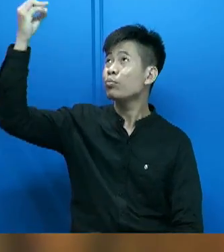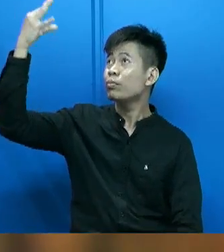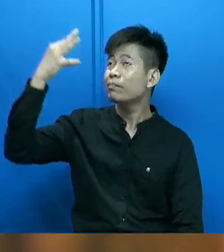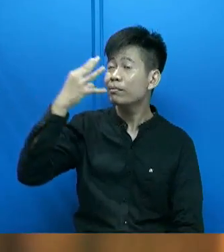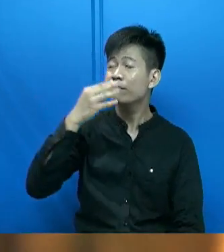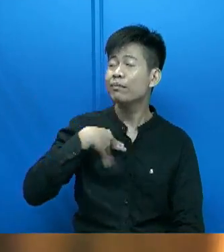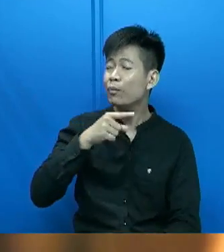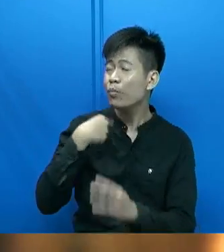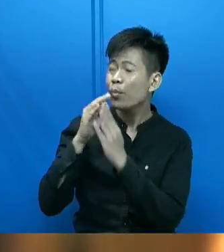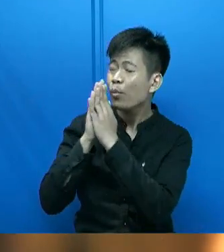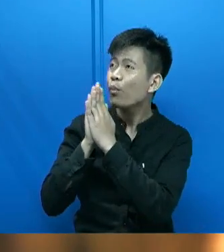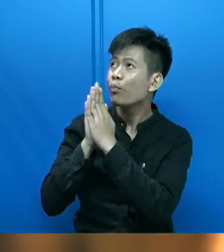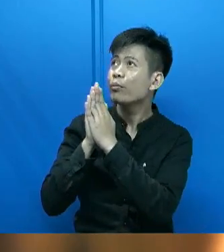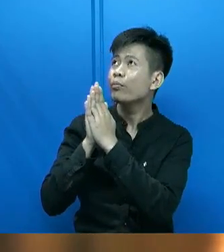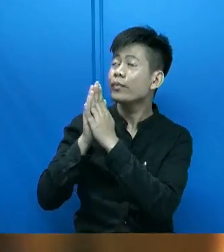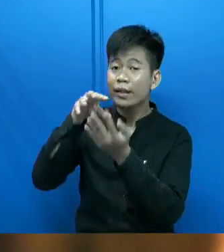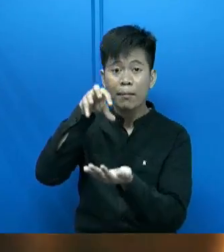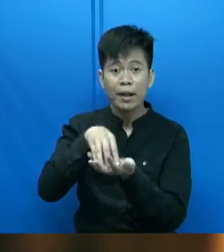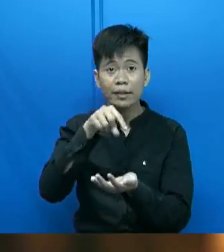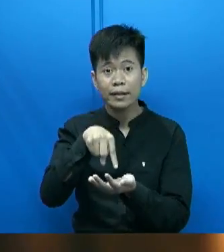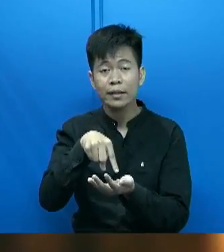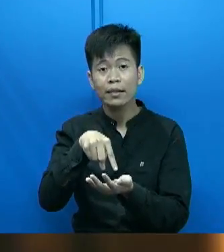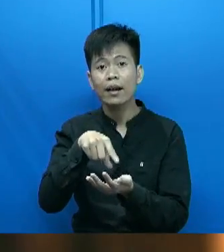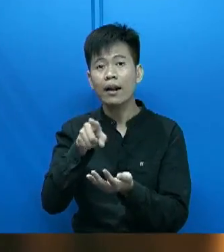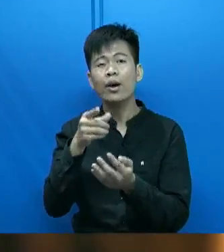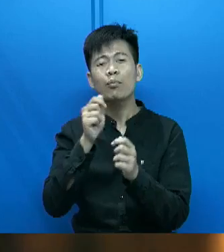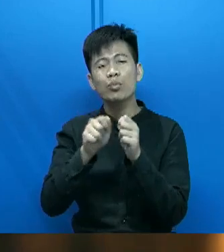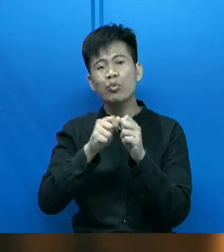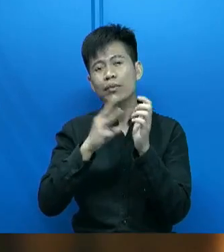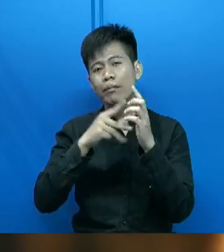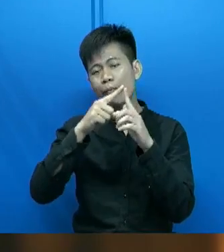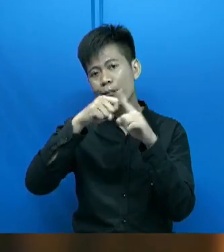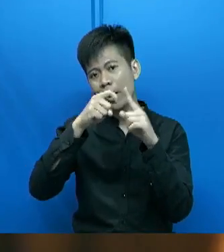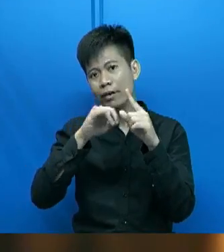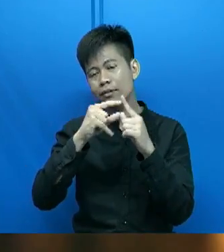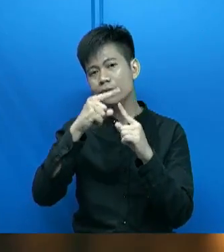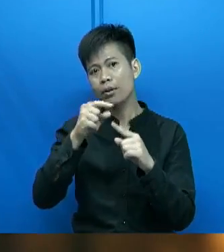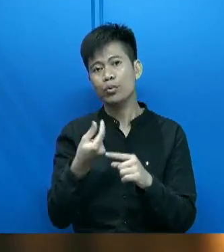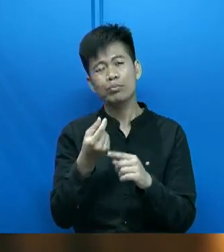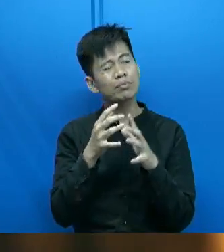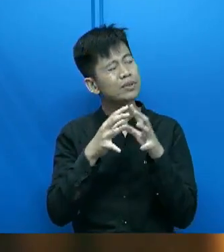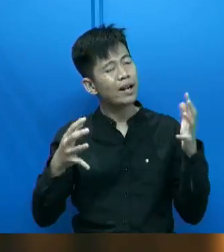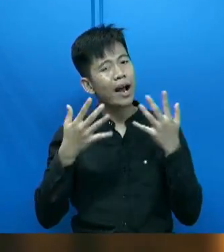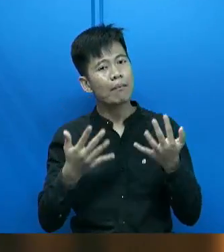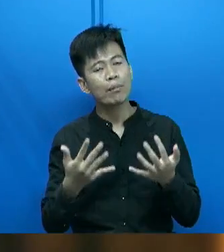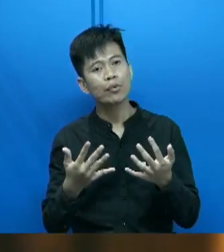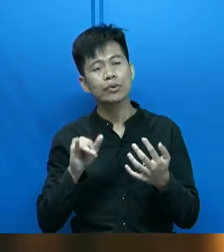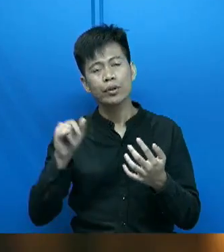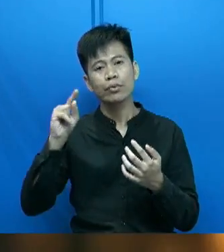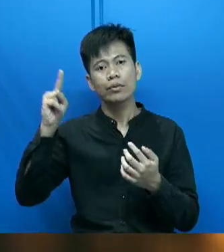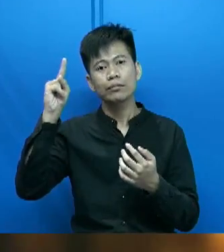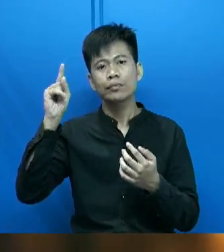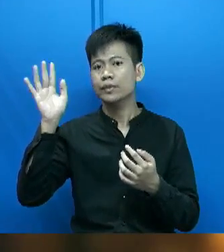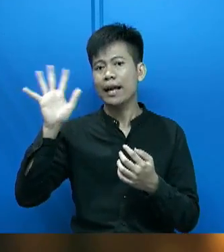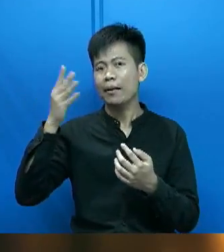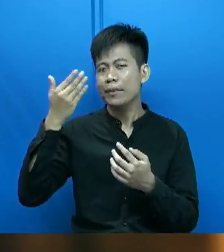bermohon kepadaMu, jika di tempat ini ya Allah ada yang pernah berbuat maksiat dalam hidupnya, sebesar apapun ya Allah ya Arhamar Rahimin,